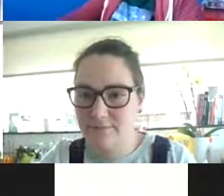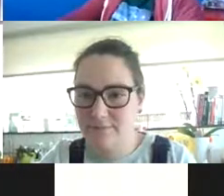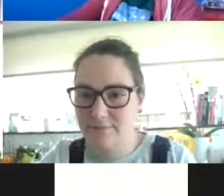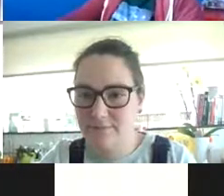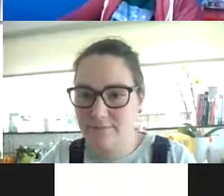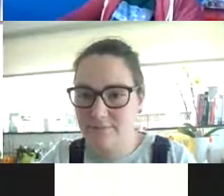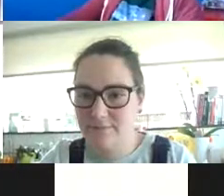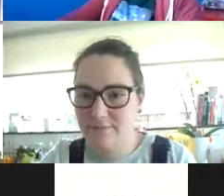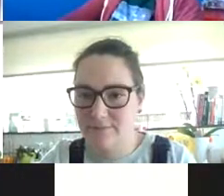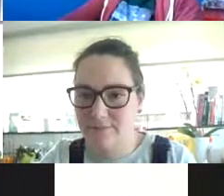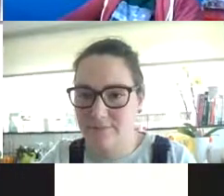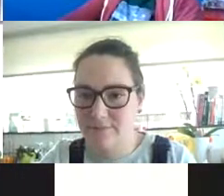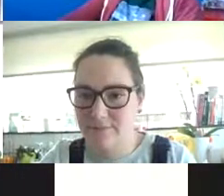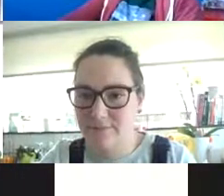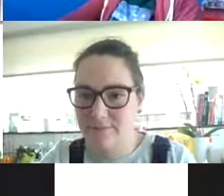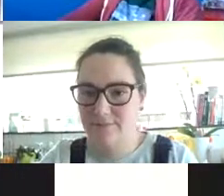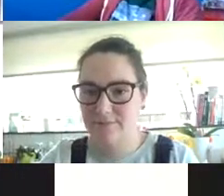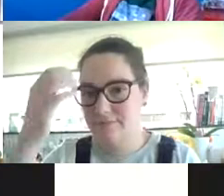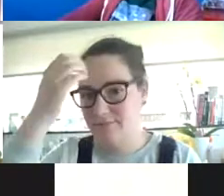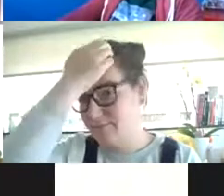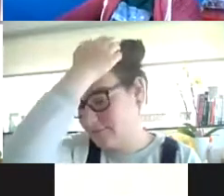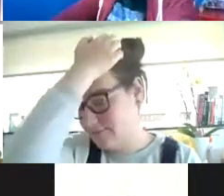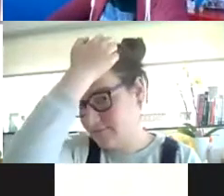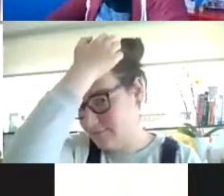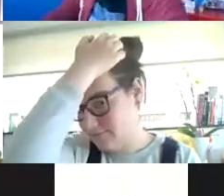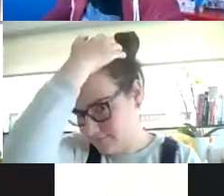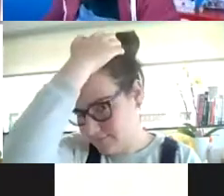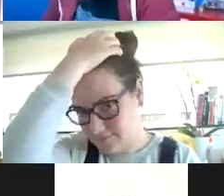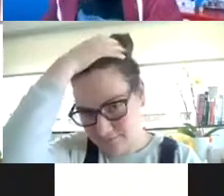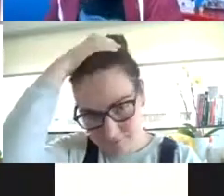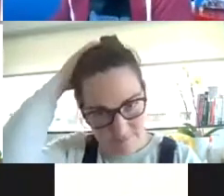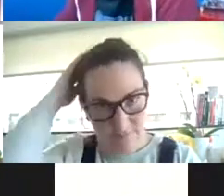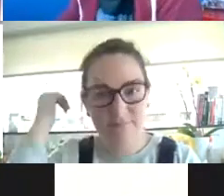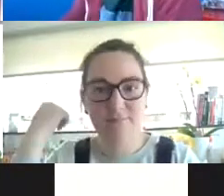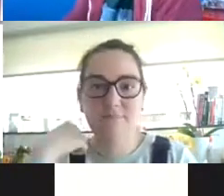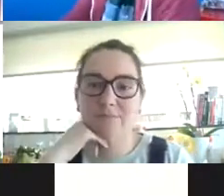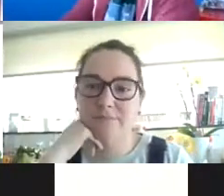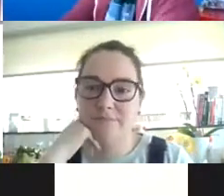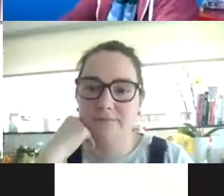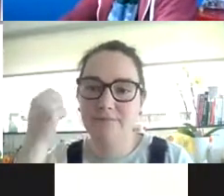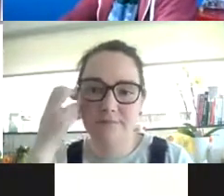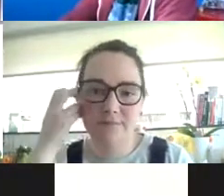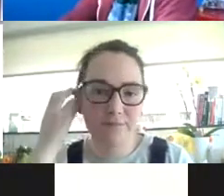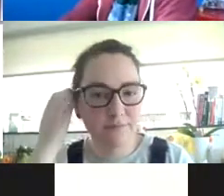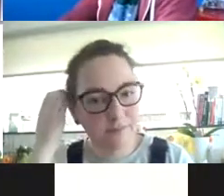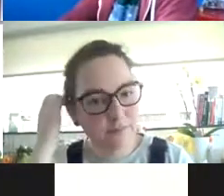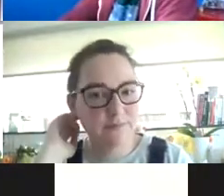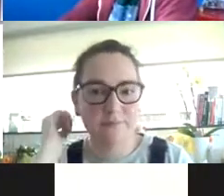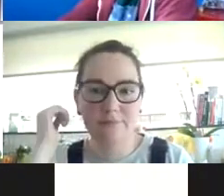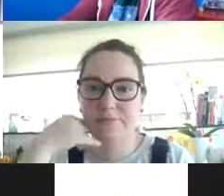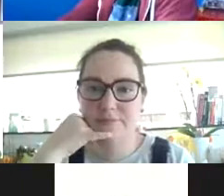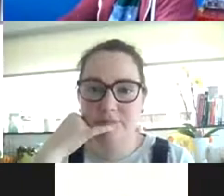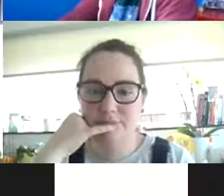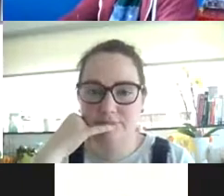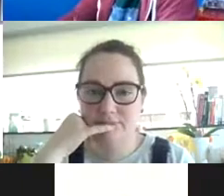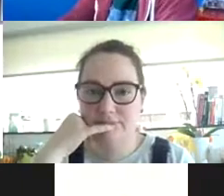elkaar inspiratie aan. Ik weet dat binnen de Facebookgroep van de Antwerpse speelpleinverantwoordelijken zijn die vragen ook al meermaals gesteld. En dan zie je altijd wat